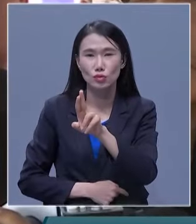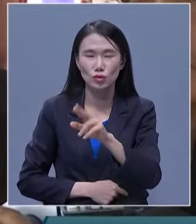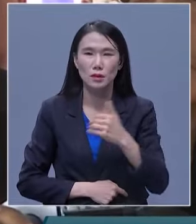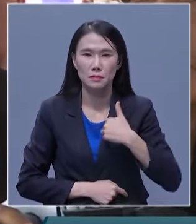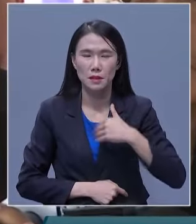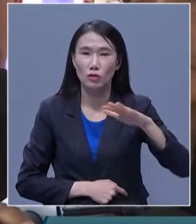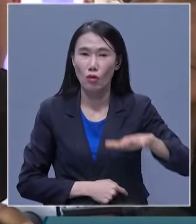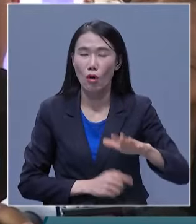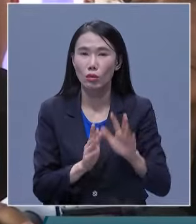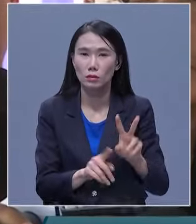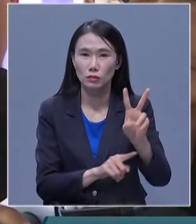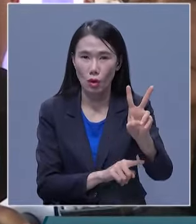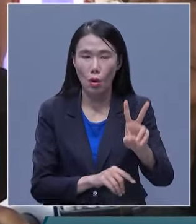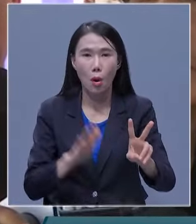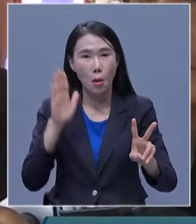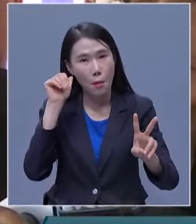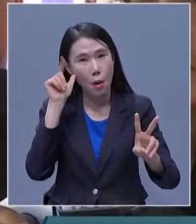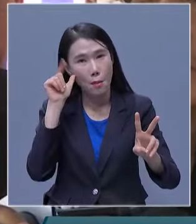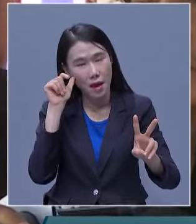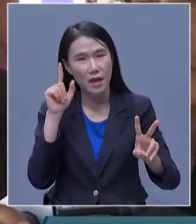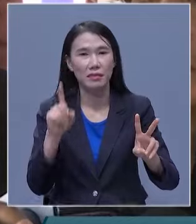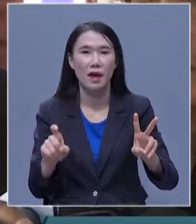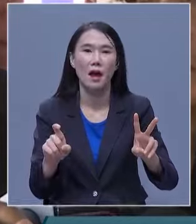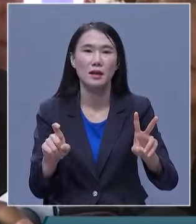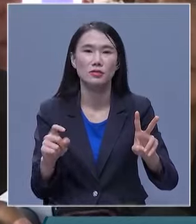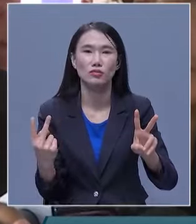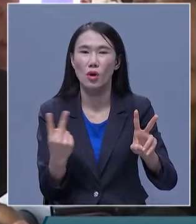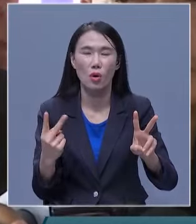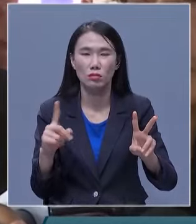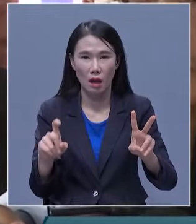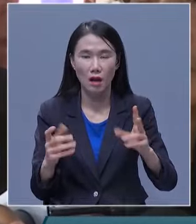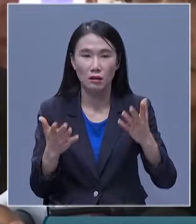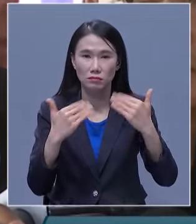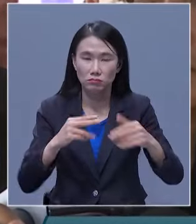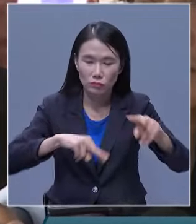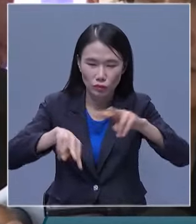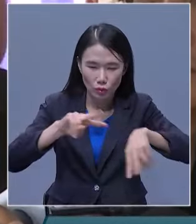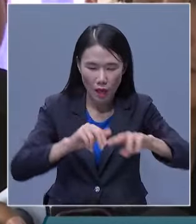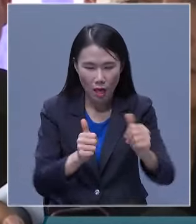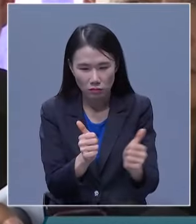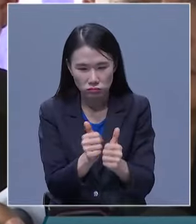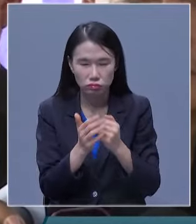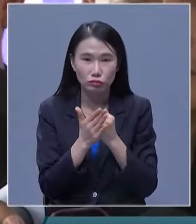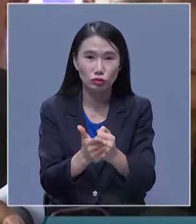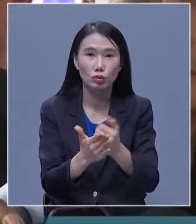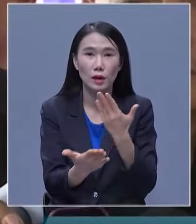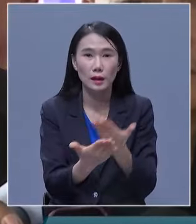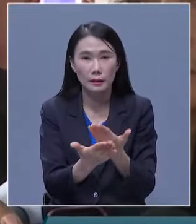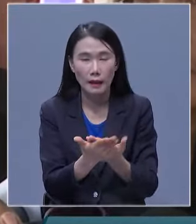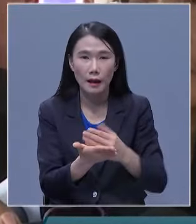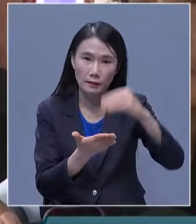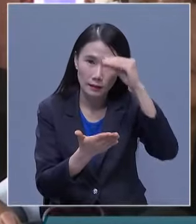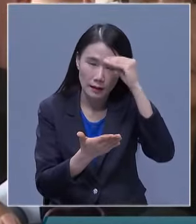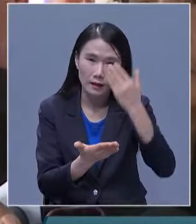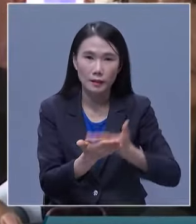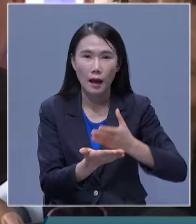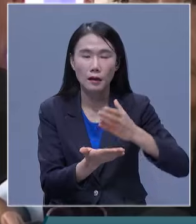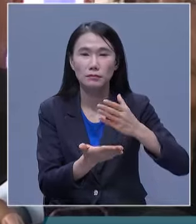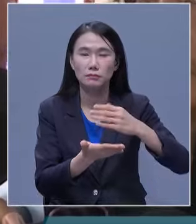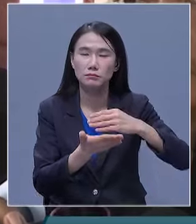สียทั้งคุณพ่อและคุณแม่ไปนะครับเราก็จะเข้าไปดูแลอย่างใกล้ชิดนะครับเรื่องของการทุนการศึกษาอะไรต่างๆ